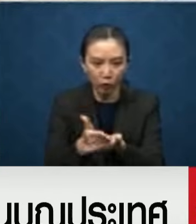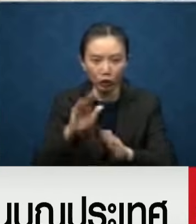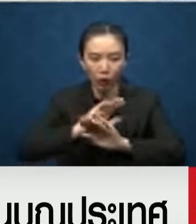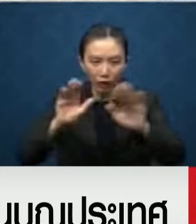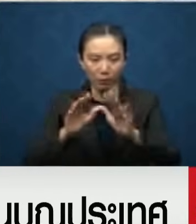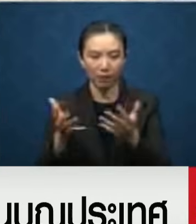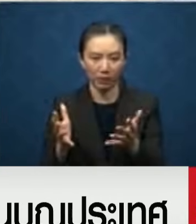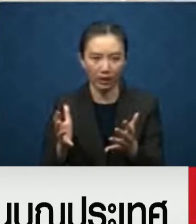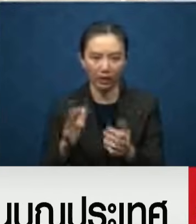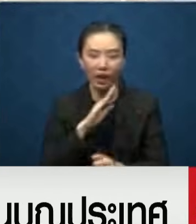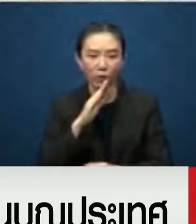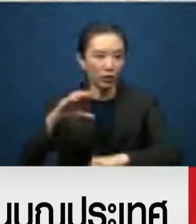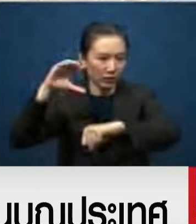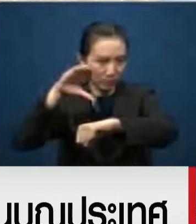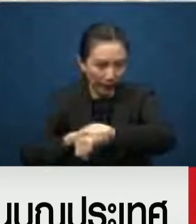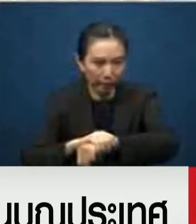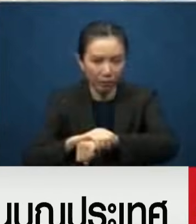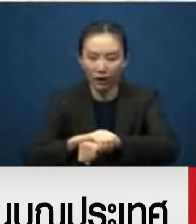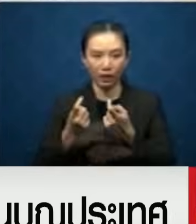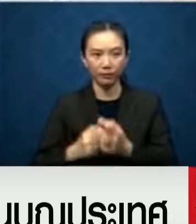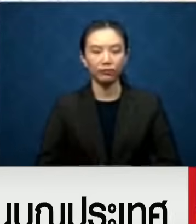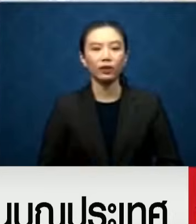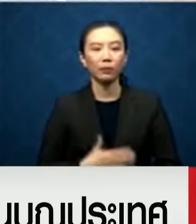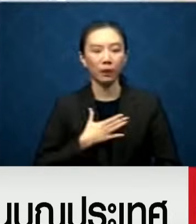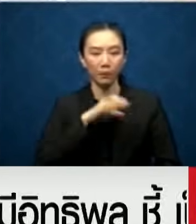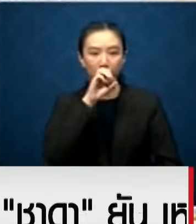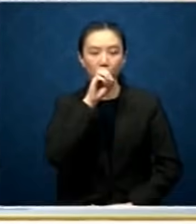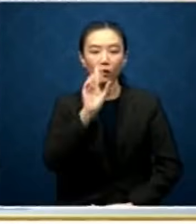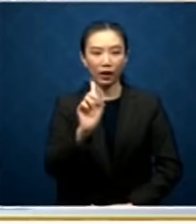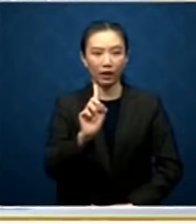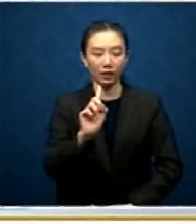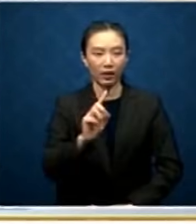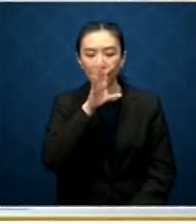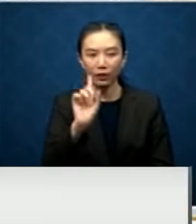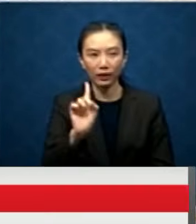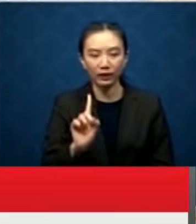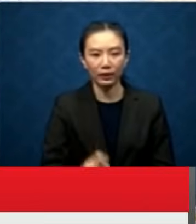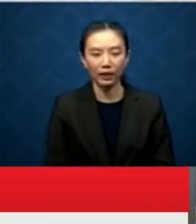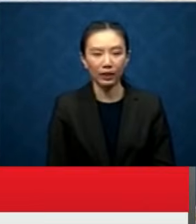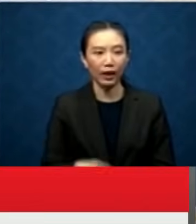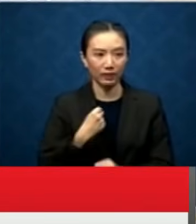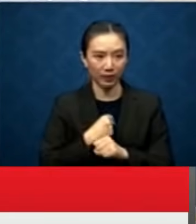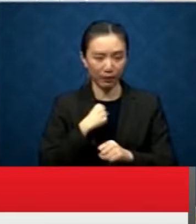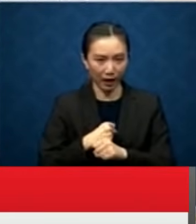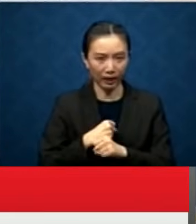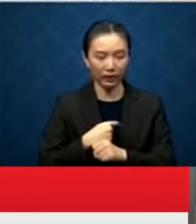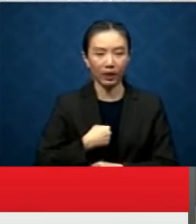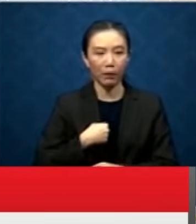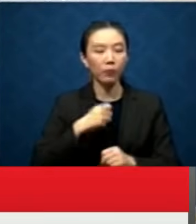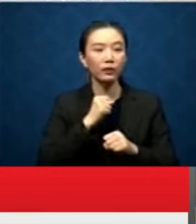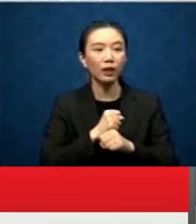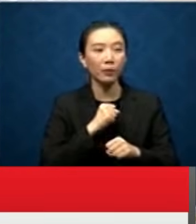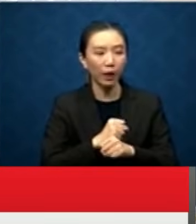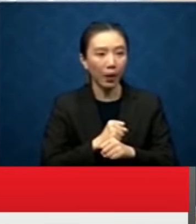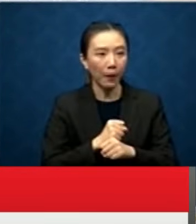ขู่ยุคนี้ไม่มีแล้วผมเรียนว่าเรียกนักเลงผมไม่โกรธครับการทำงานที่ผมจะทำในครั้งนี้ผมไม่ทำแบบ